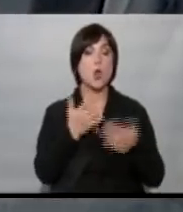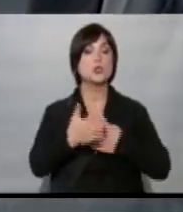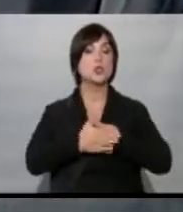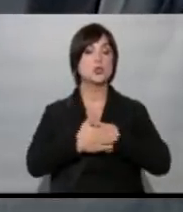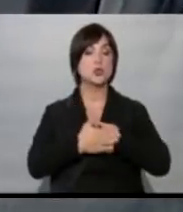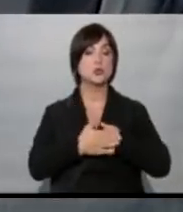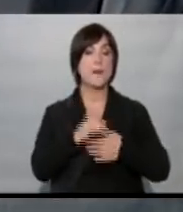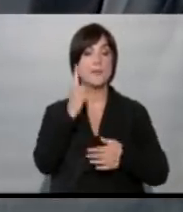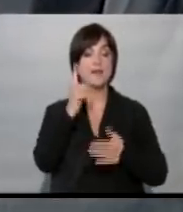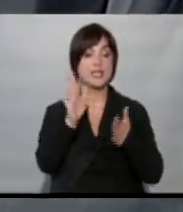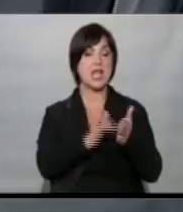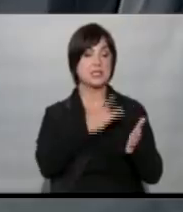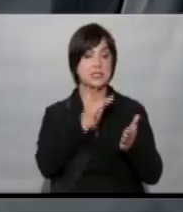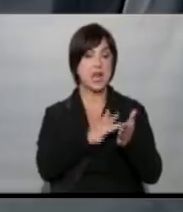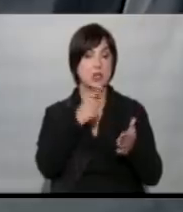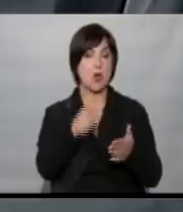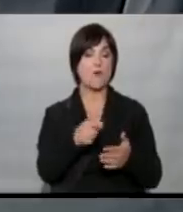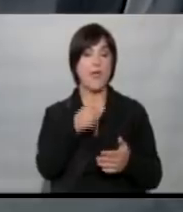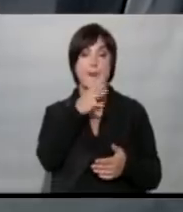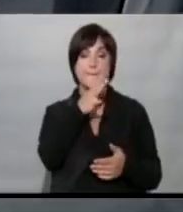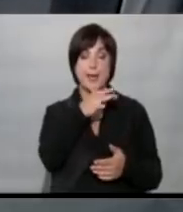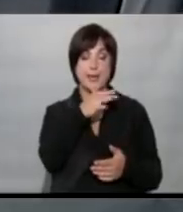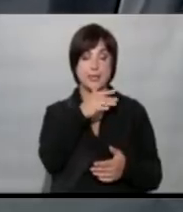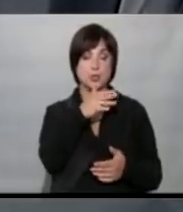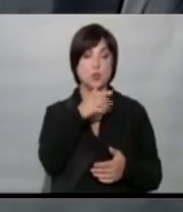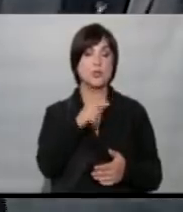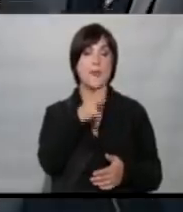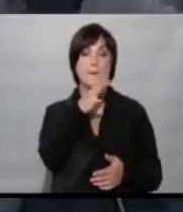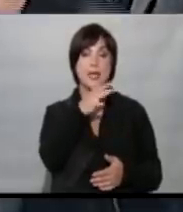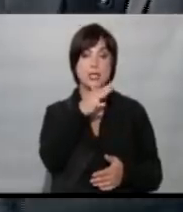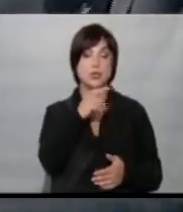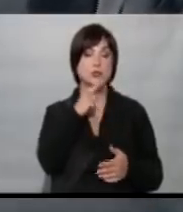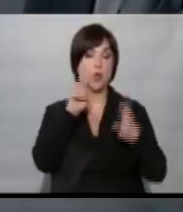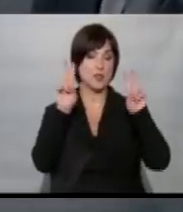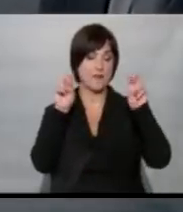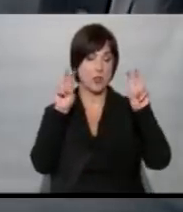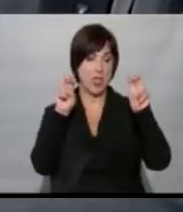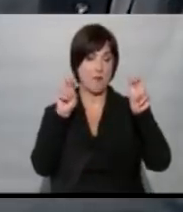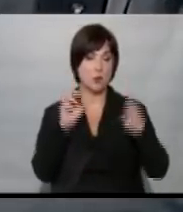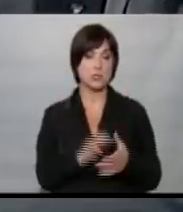однесува на првата страна овие термини Македонија и македонски кои се во наводници,